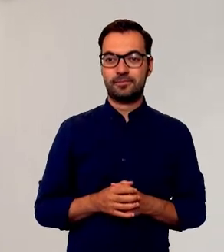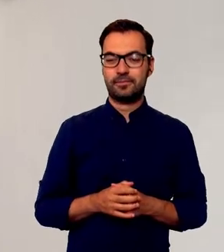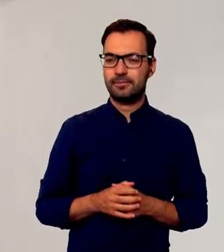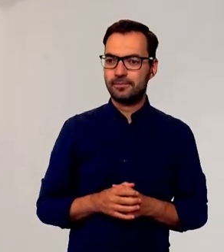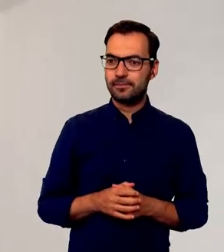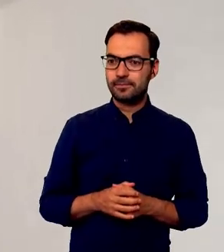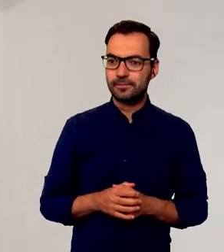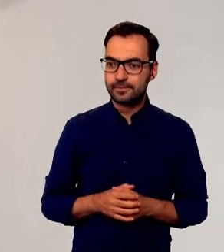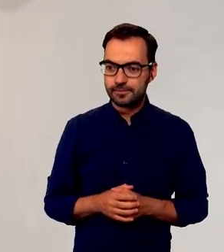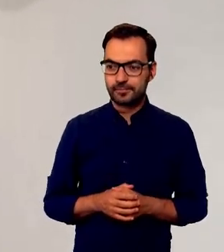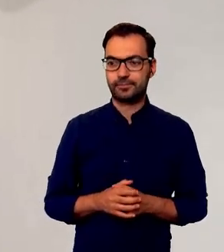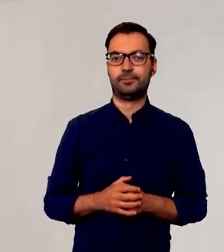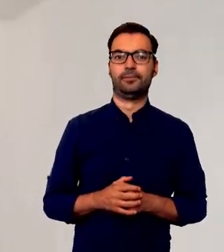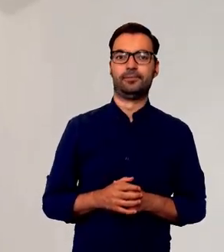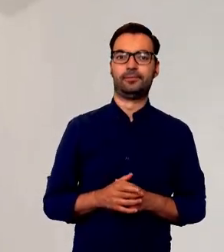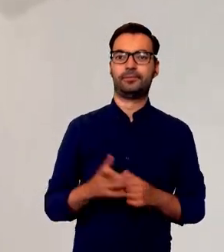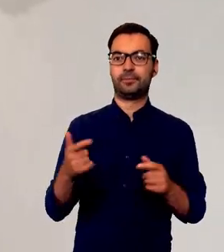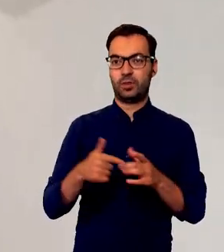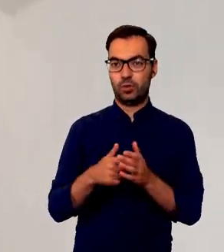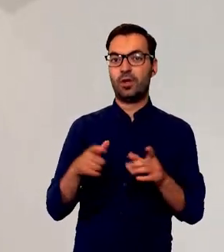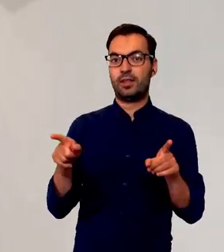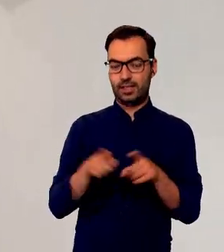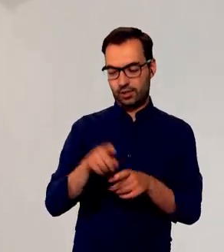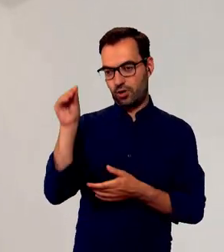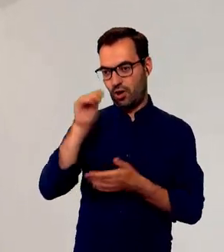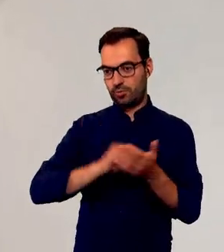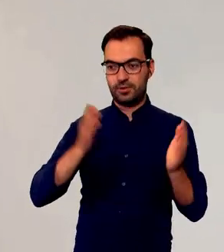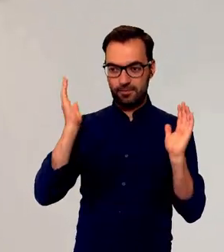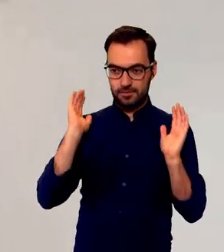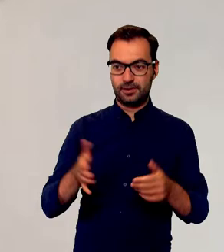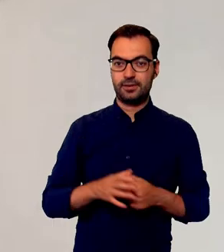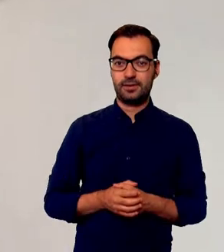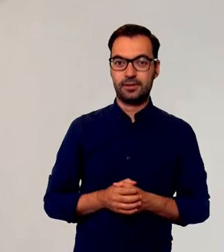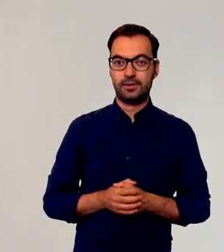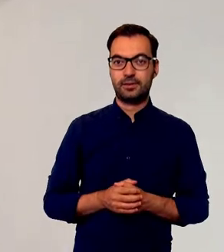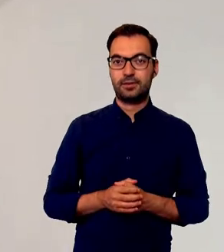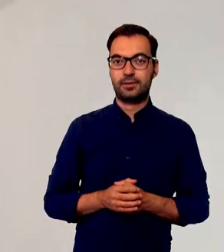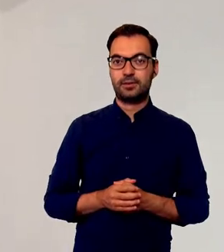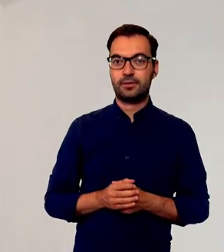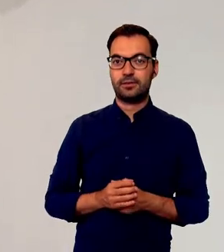I to wszystko również zamierzam opisać.